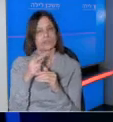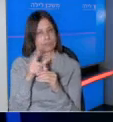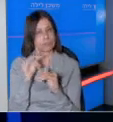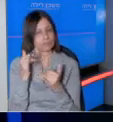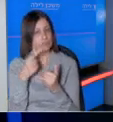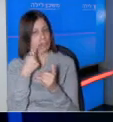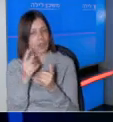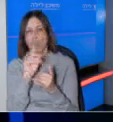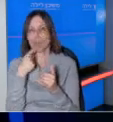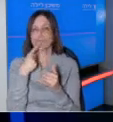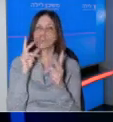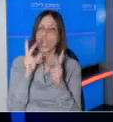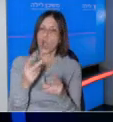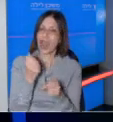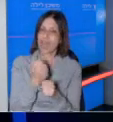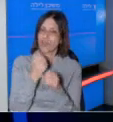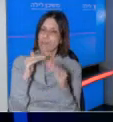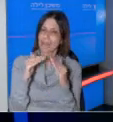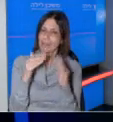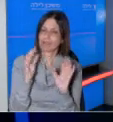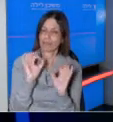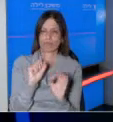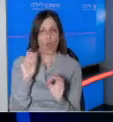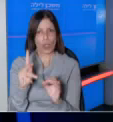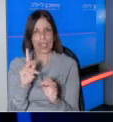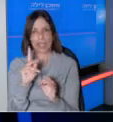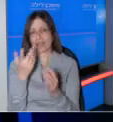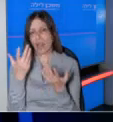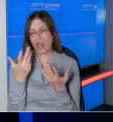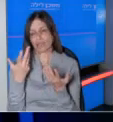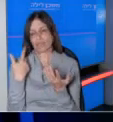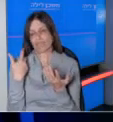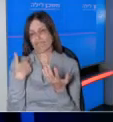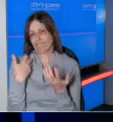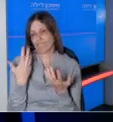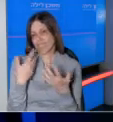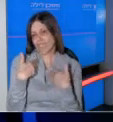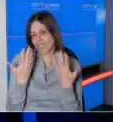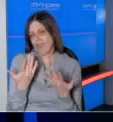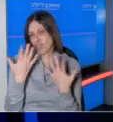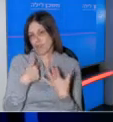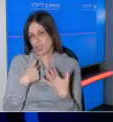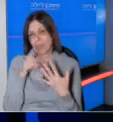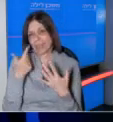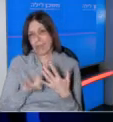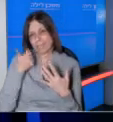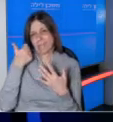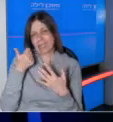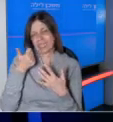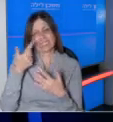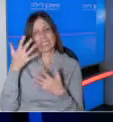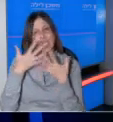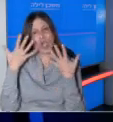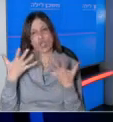אתם יכולים... הוא אמר, מי שיכול לעבור. נכון, אז אוקיי, אז אחלה. אל תהיה לארג' על חשבוננו. אם אתה המעסיק הכי גדול במדינה, ולכן יש את האפשרות